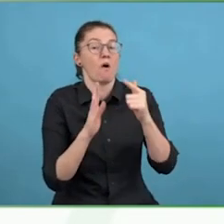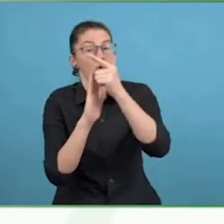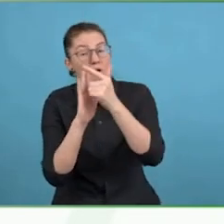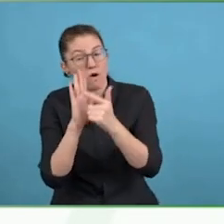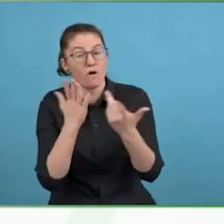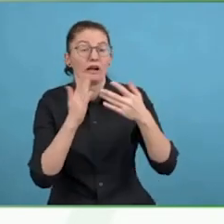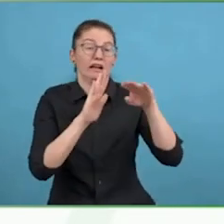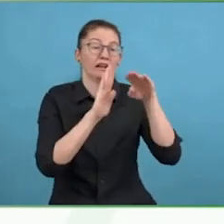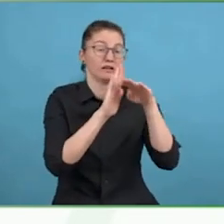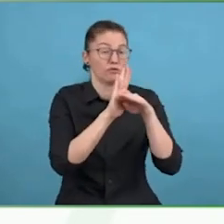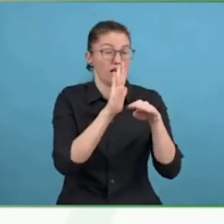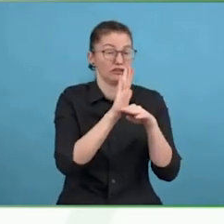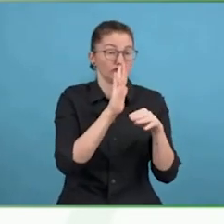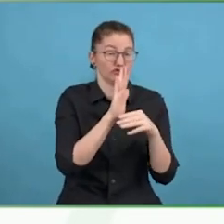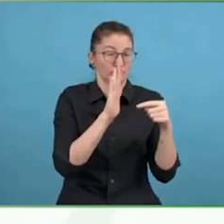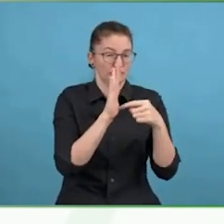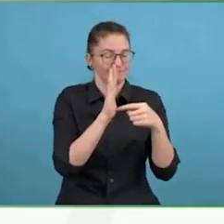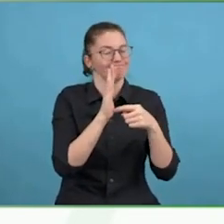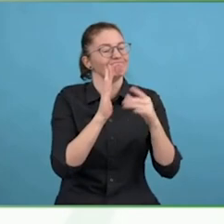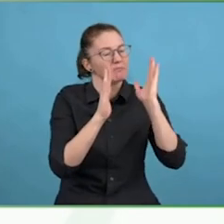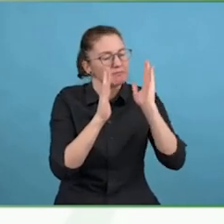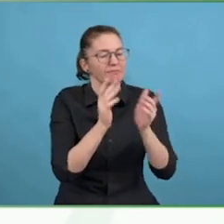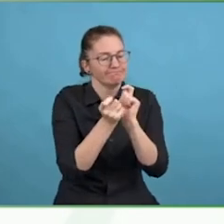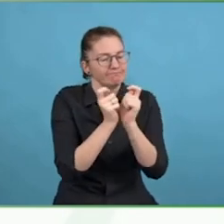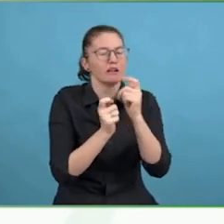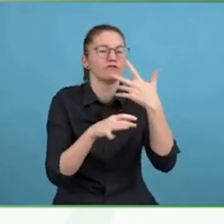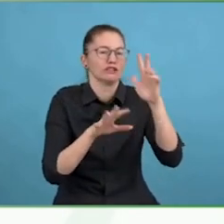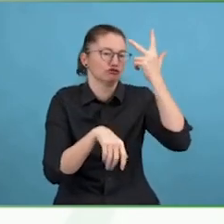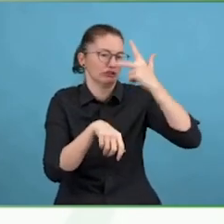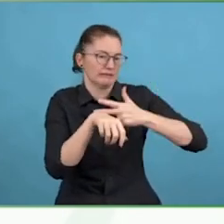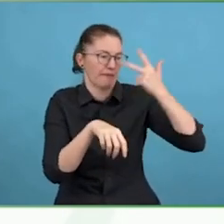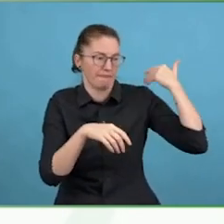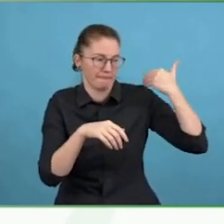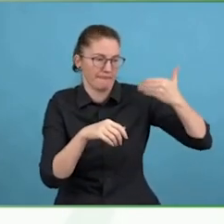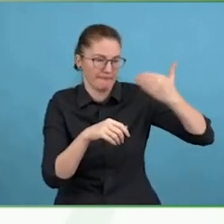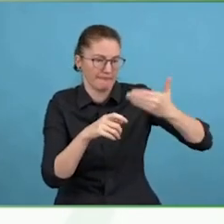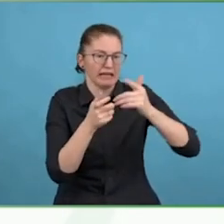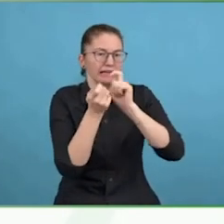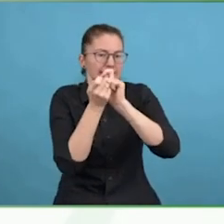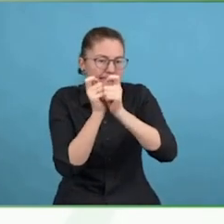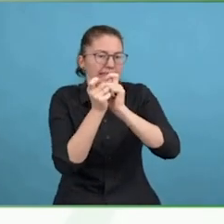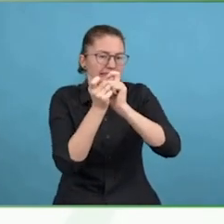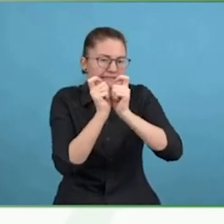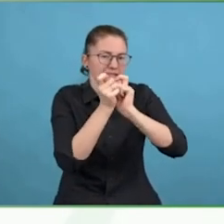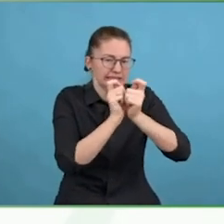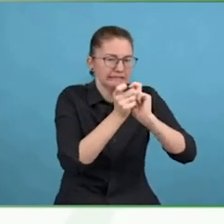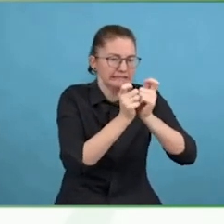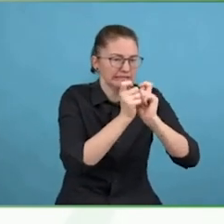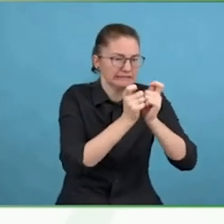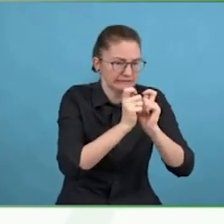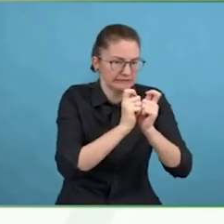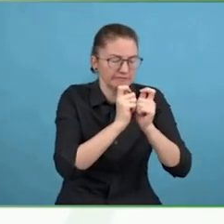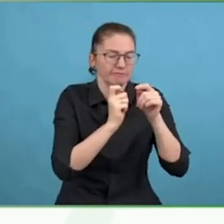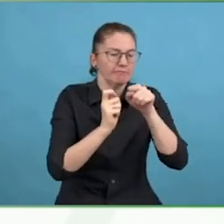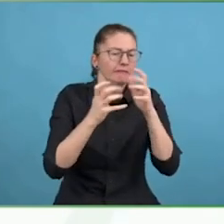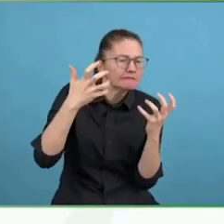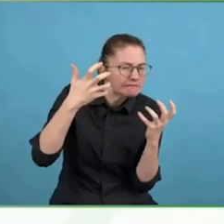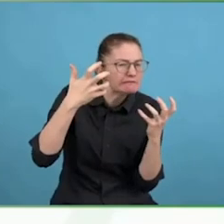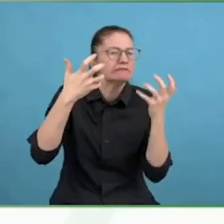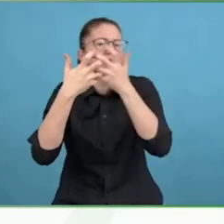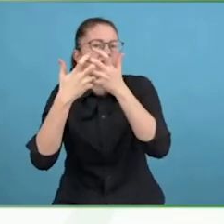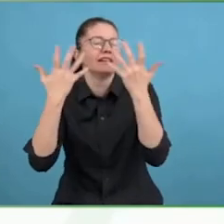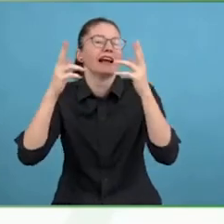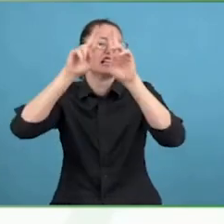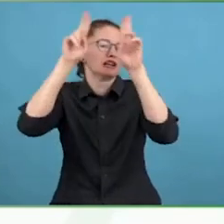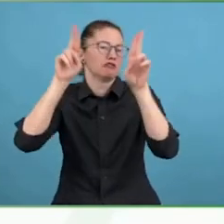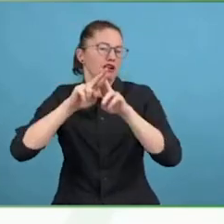مورد کنوانسیون حقوق افراد کنوانسیون بین‌المللی ایران با سازمان ملل و نهادهای بین‌المللی